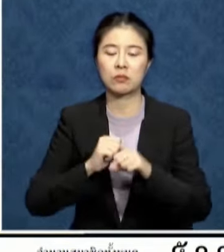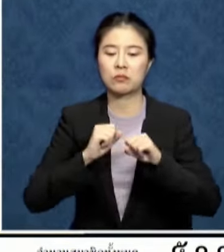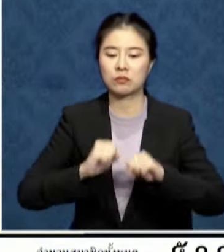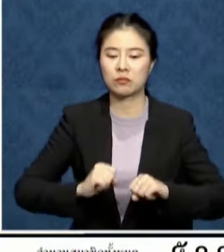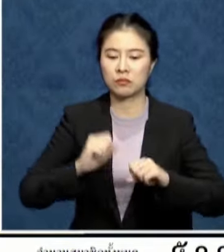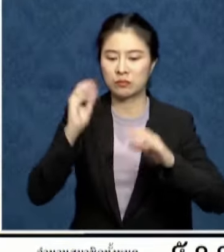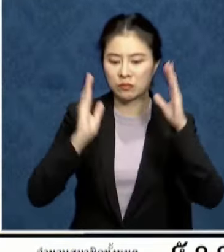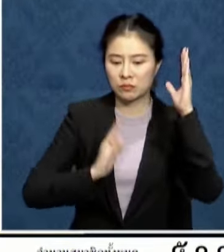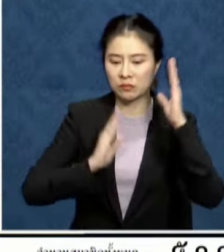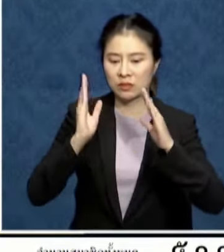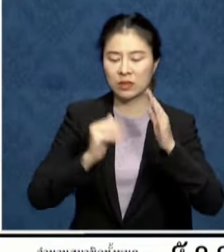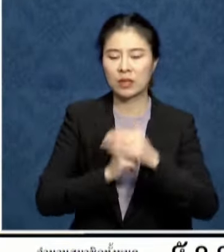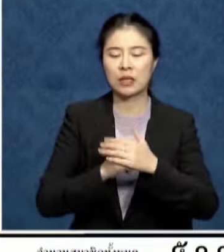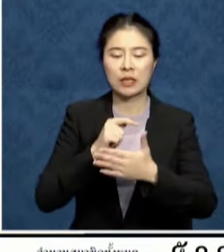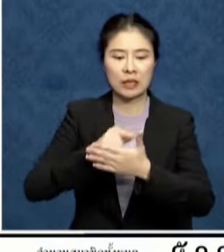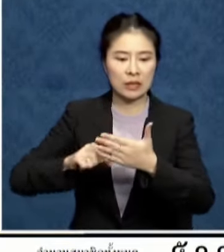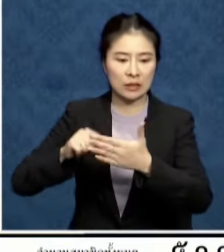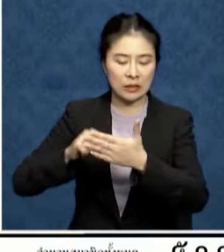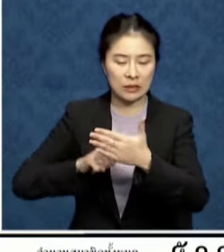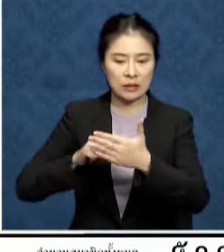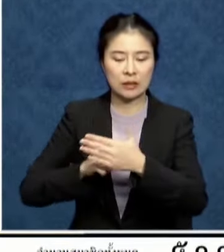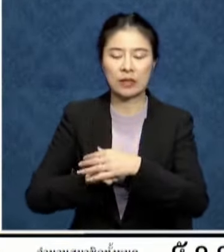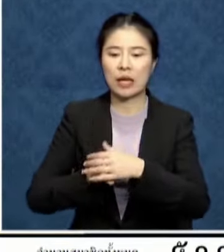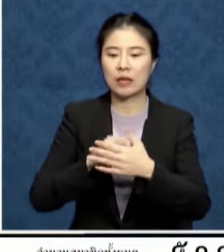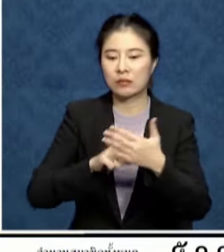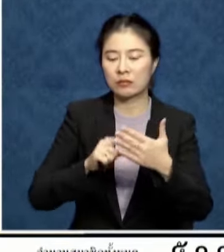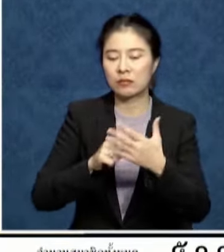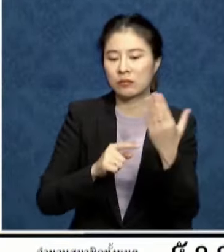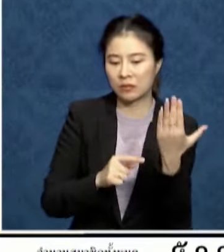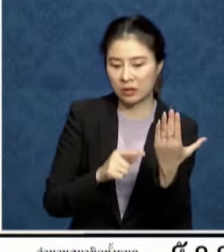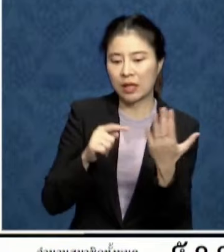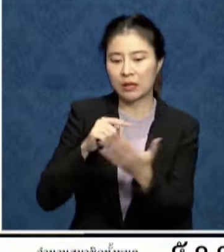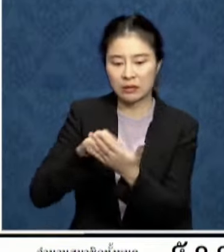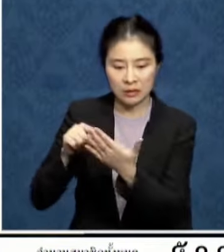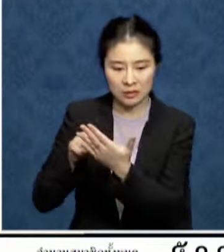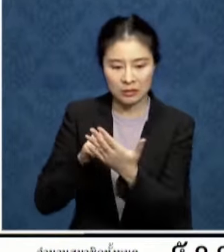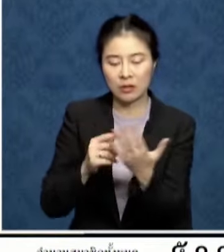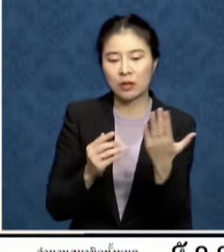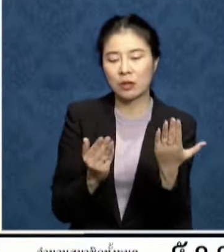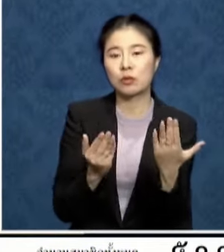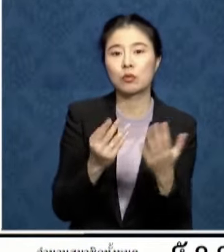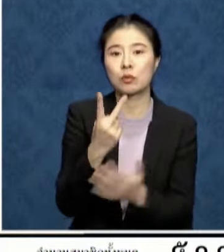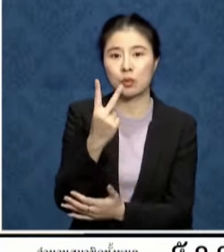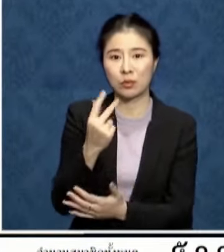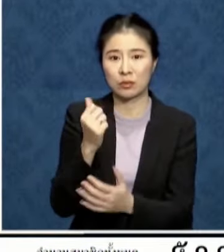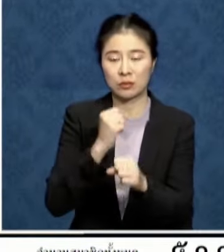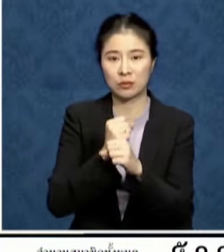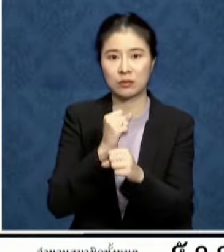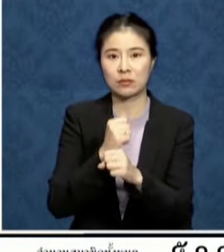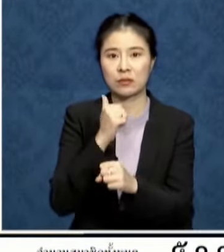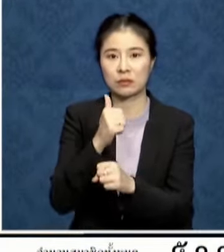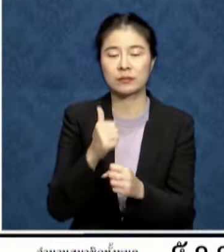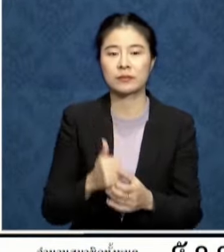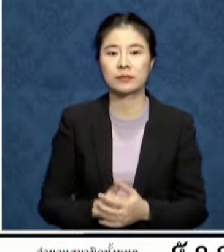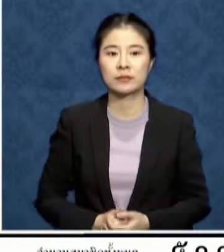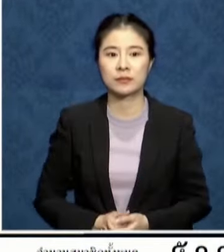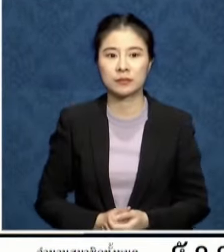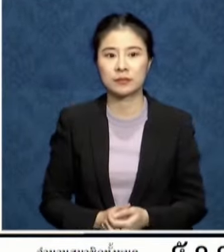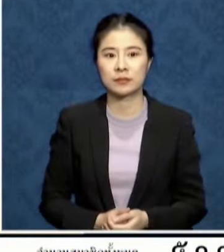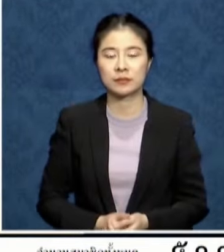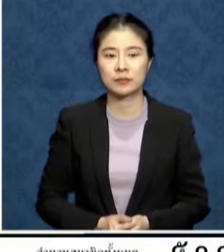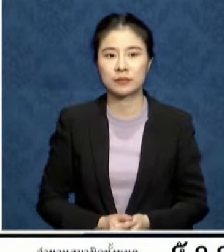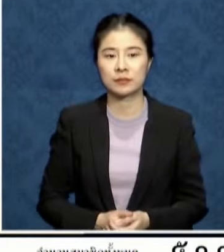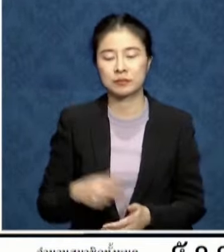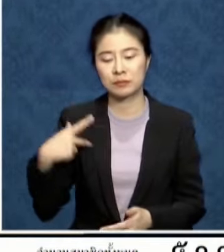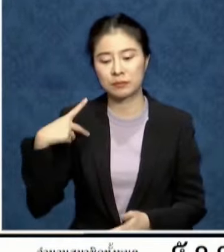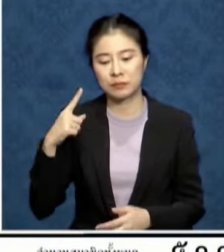วันเดียวกับวันเลือกตั้งระดับชาติหรือระดับท้องถิ่นอย่างสะดวกมากขึ้นผมคิดว่าผมไม่ต้องพูดเยอะครับถึงประโยชน์ที่ประชา